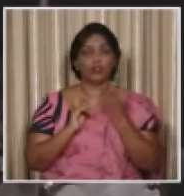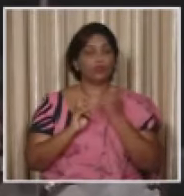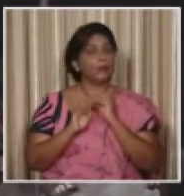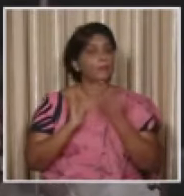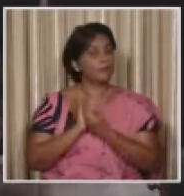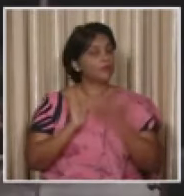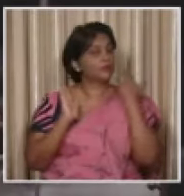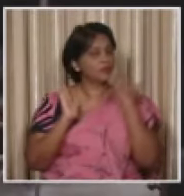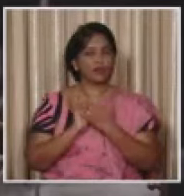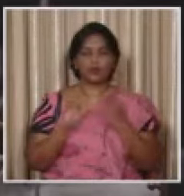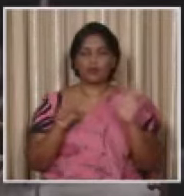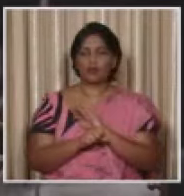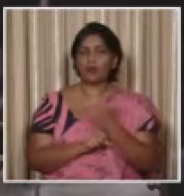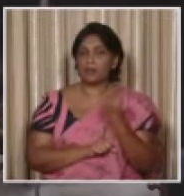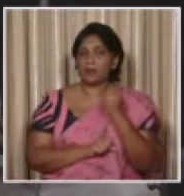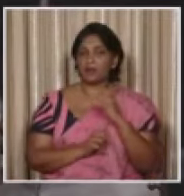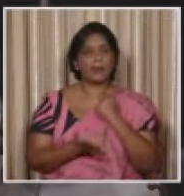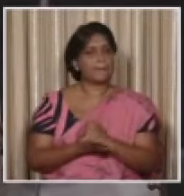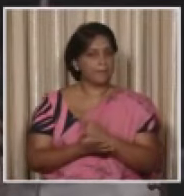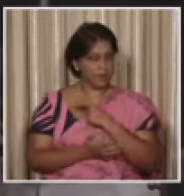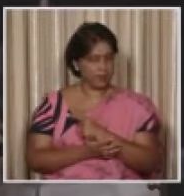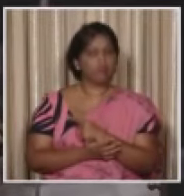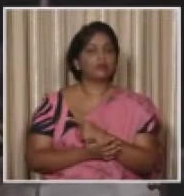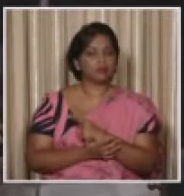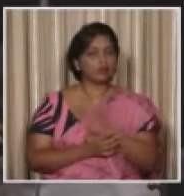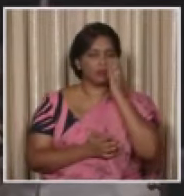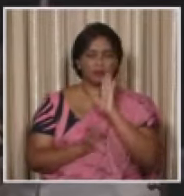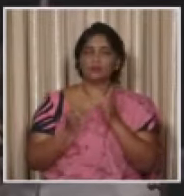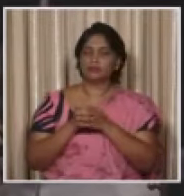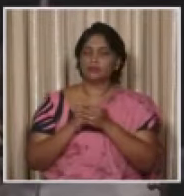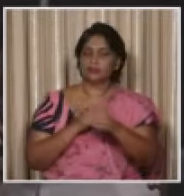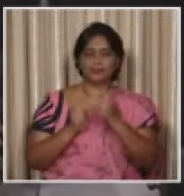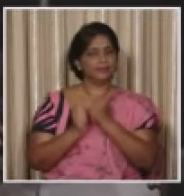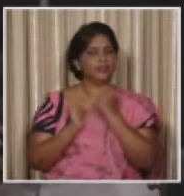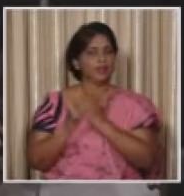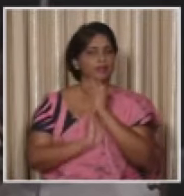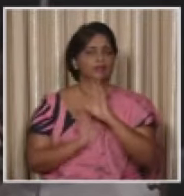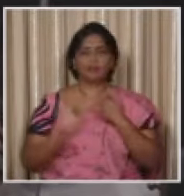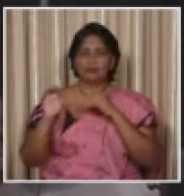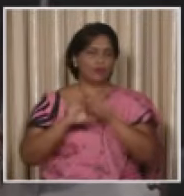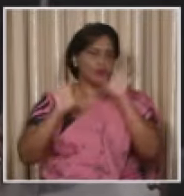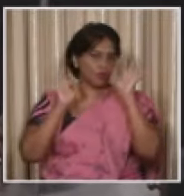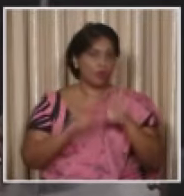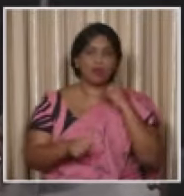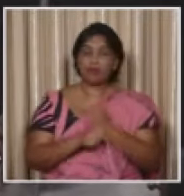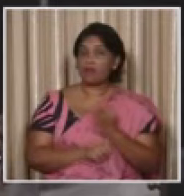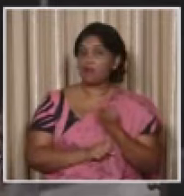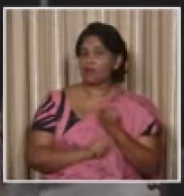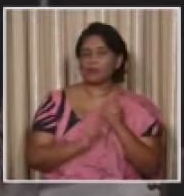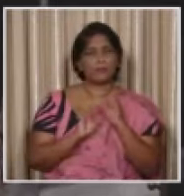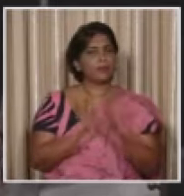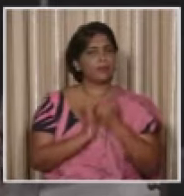ප්‍රතිපත්තිය සම්බන්ධයෙන් පූර්ණ බලධාරියා වෙන්නේ මහා බැංකුව. හොඳයි. ඒකට ස්වාධීනව කටයුතු කිරීමේ අයිතියක් තියෙනවා. කිසිම මැදිහත් වීමක් නැතුව. හැබැයි රාජ්‍ය මූල්‍ය